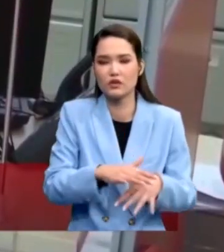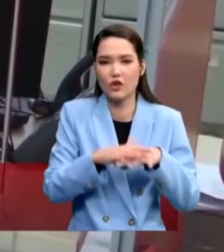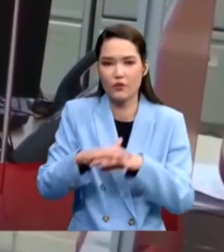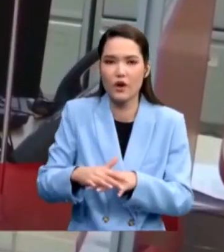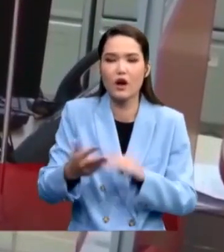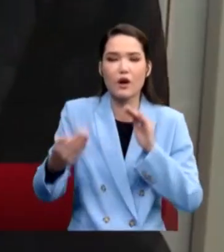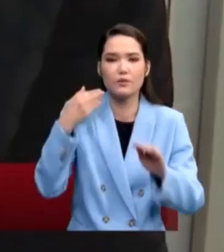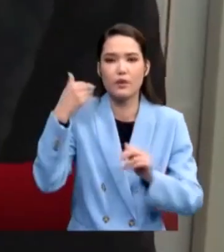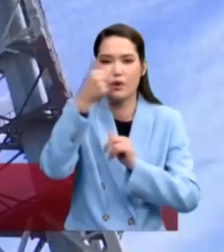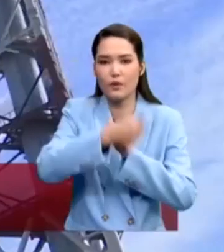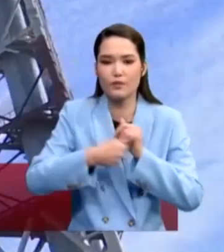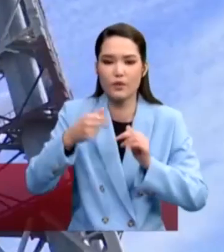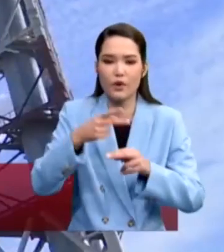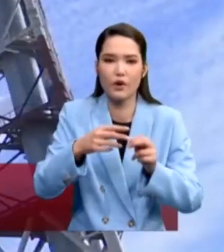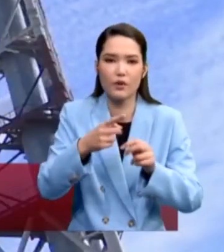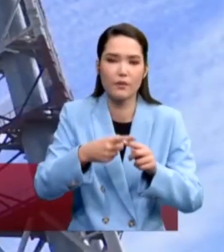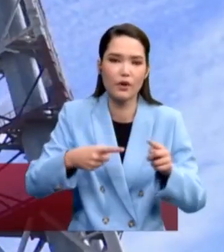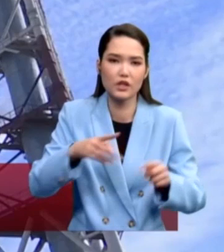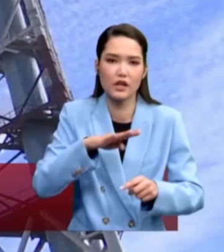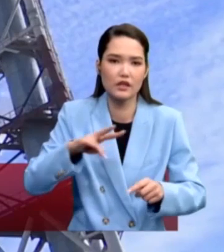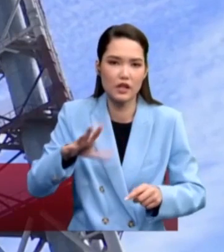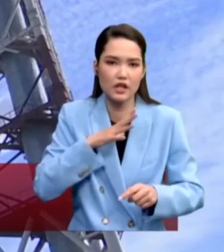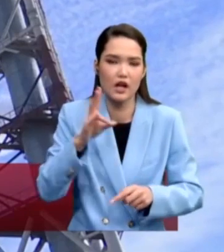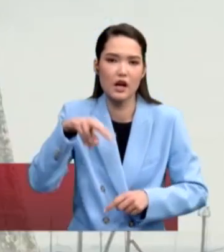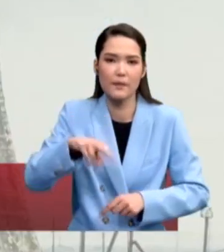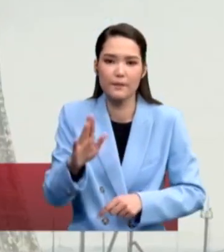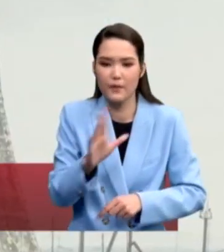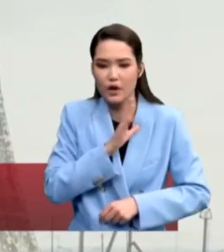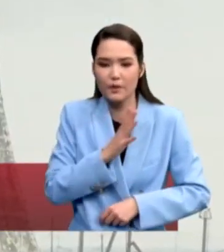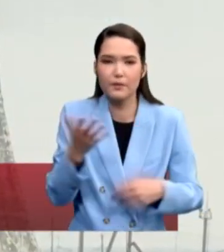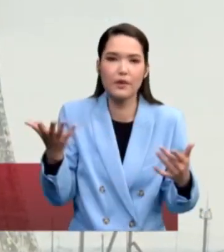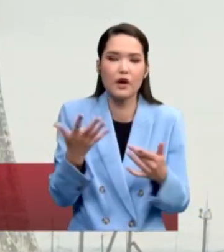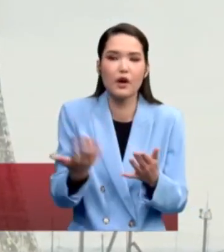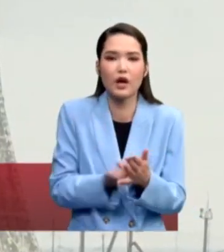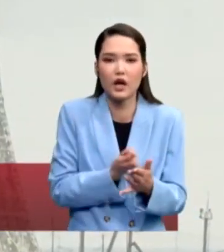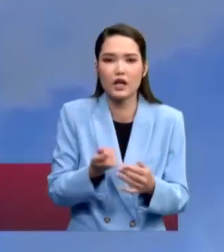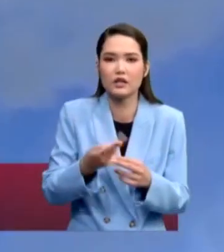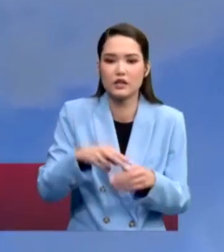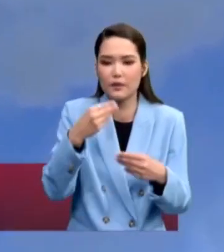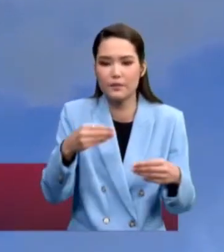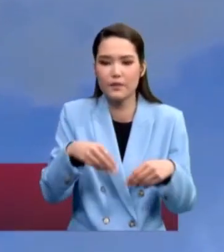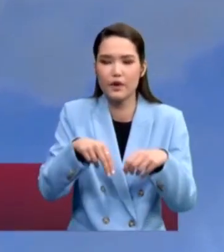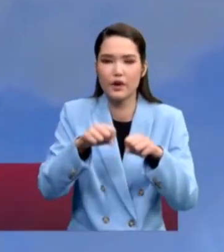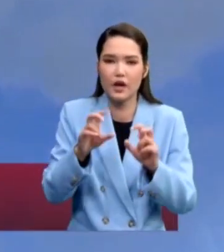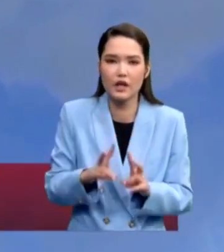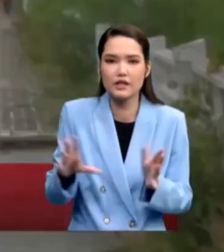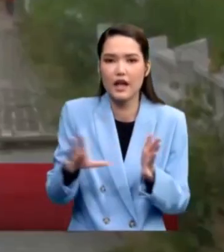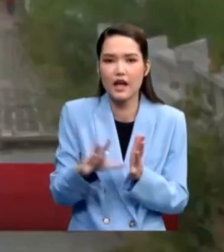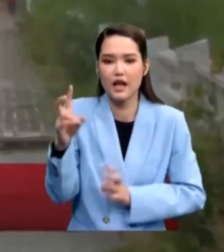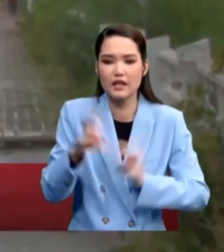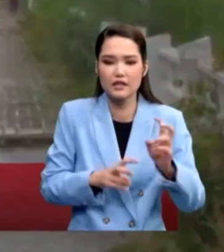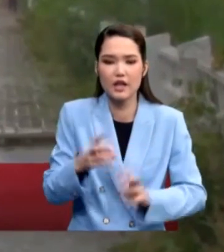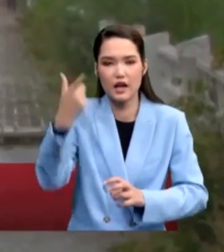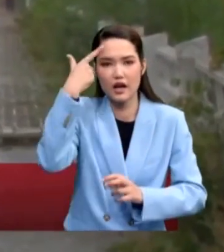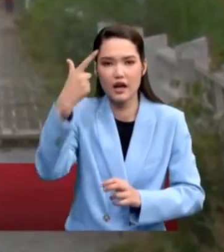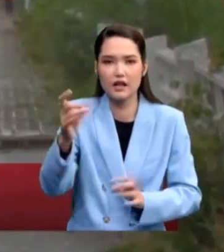года правительство заняло 1,5 триллиона тенге из ЕНПФ. Их хотели направить на модернизацию и строительство объектов энергетики. После сообщили